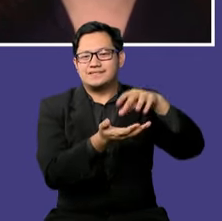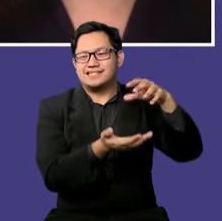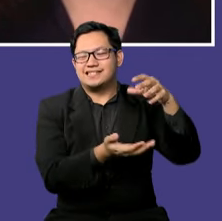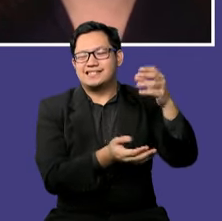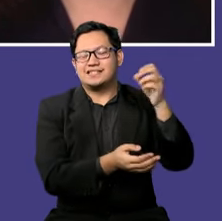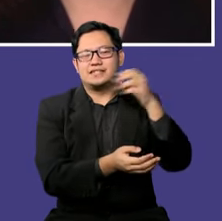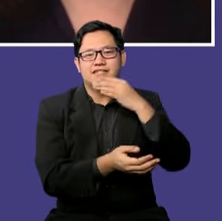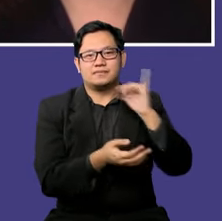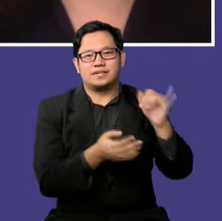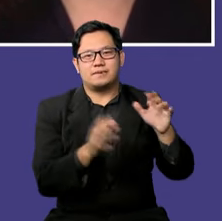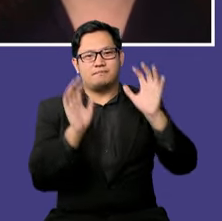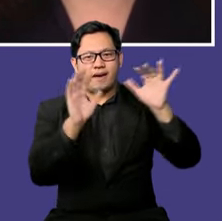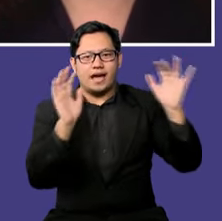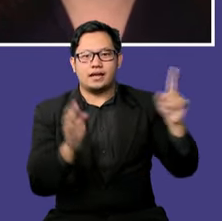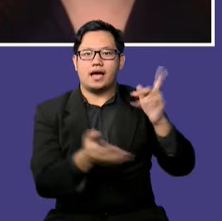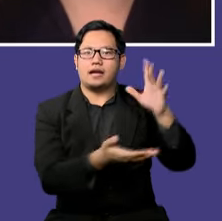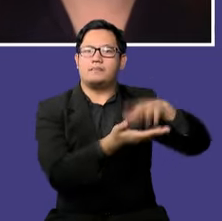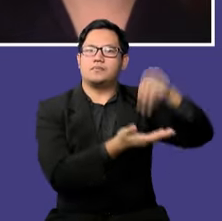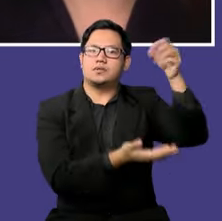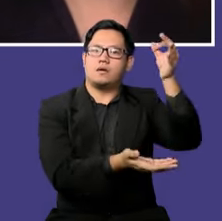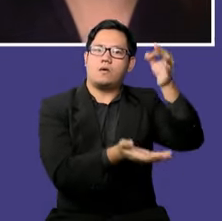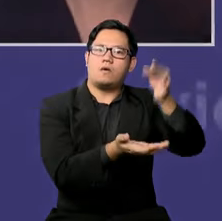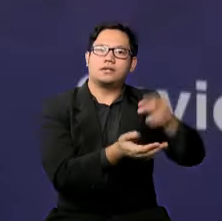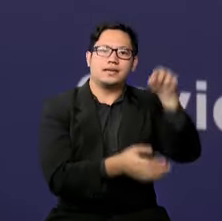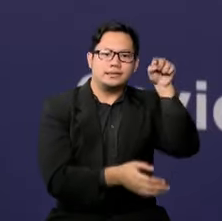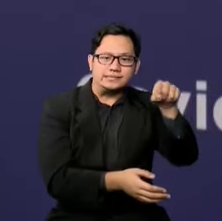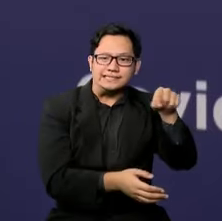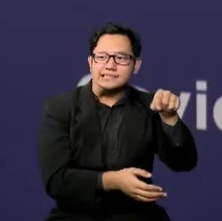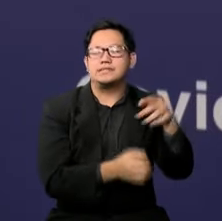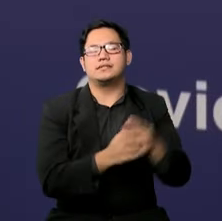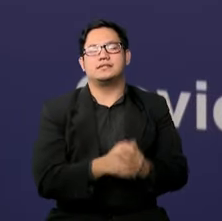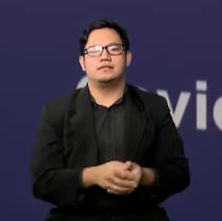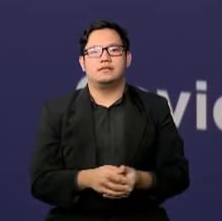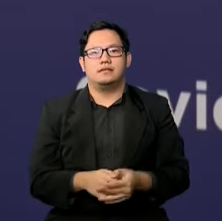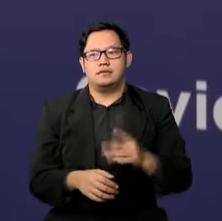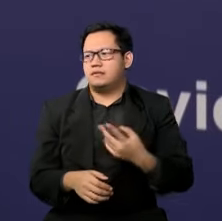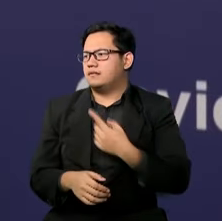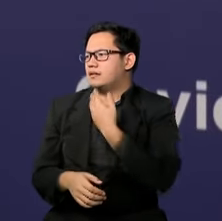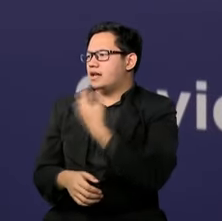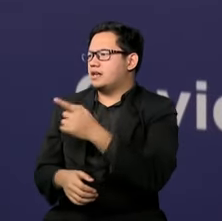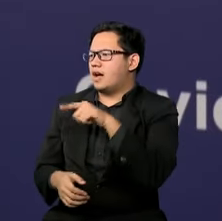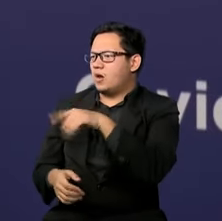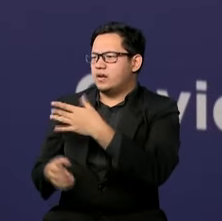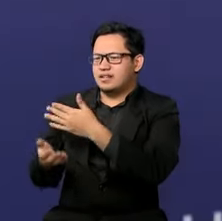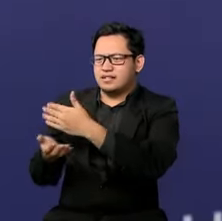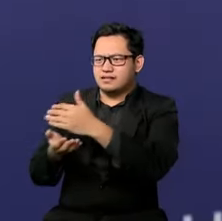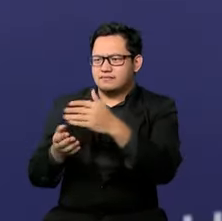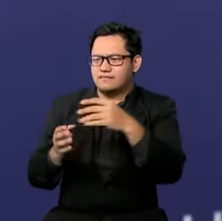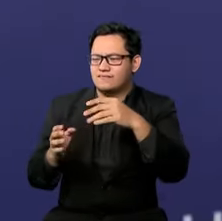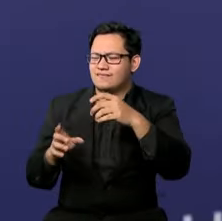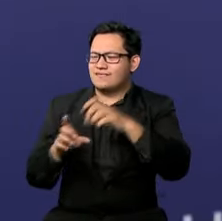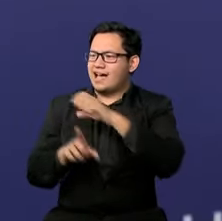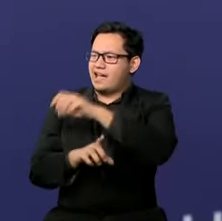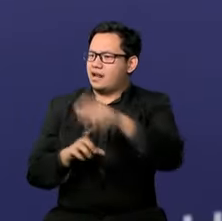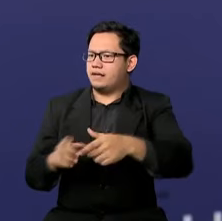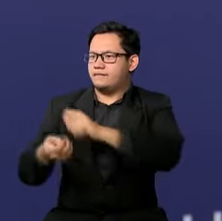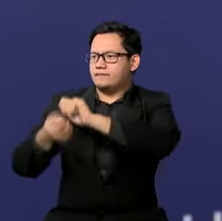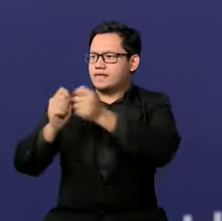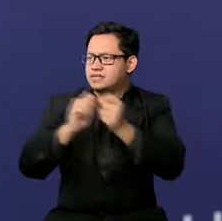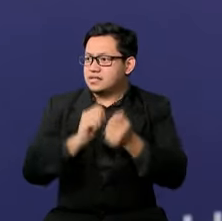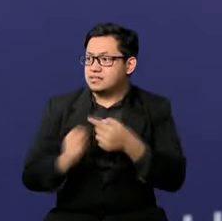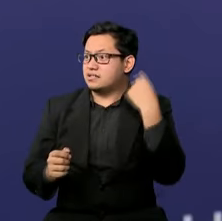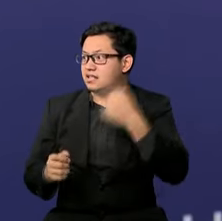ngebanyol tinggalnya itu dengan pertanyaan lebih jauh adalah Apakah nih daerah-daerah ini juga melakukan pengetesan nah